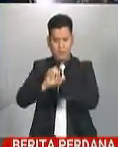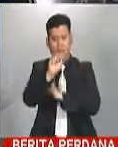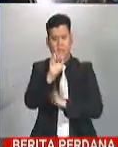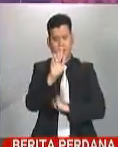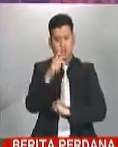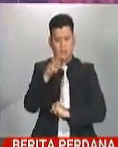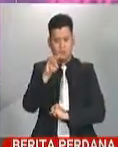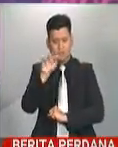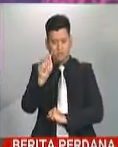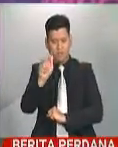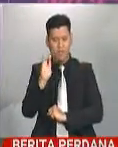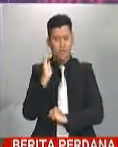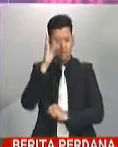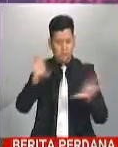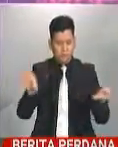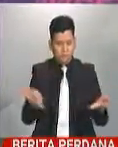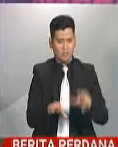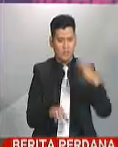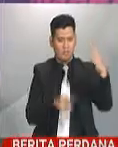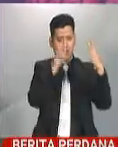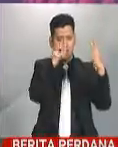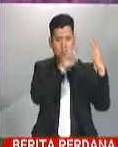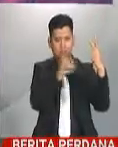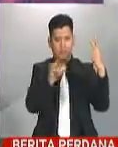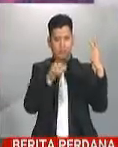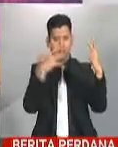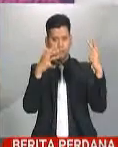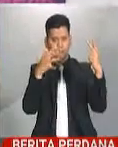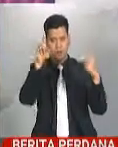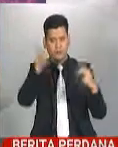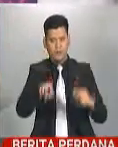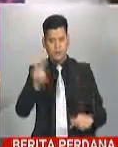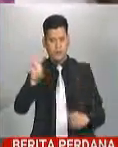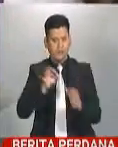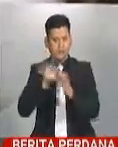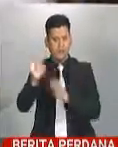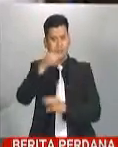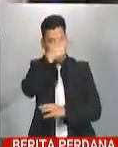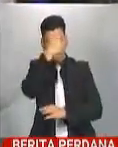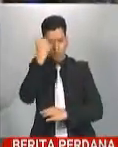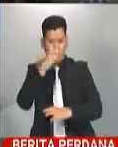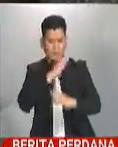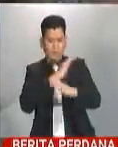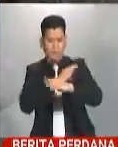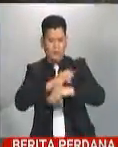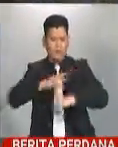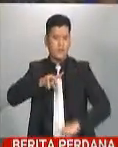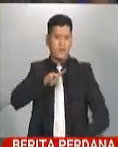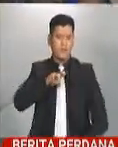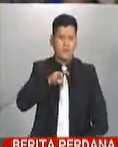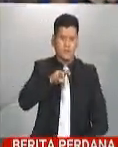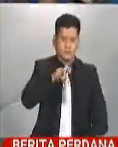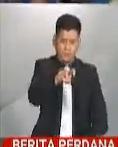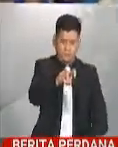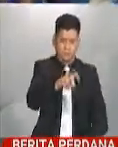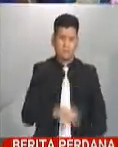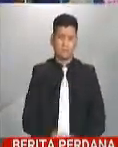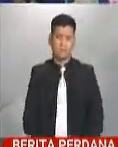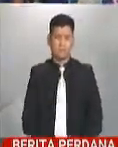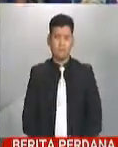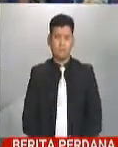berlangsung 13 hingga 15 Februari ini. Ia bagaimanapun ditangguh bagi membendung penularan novel coronavirus.